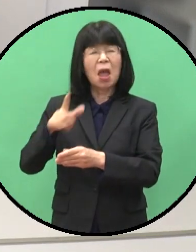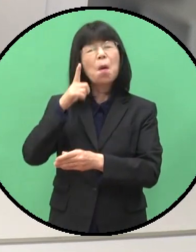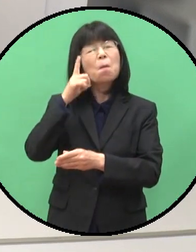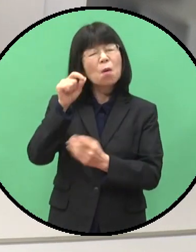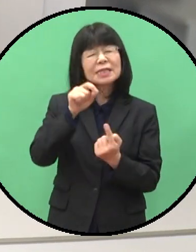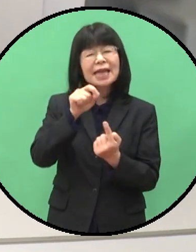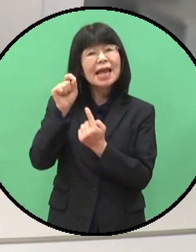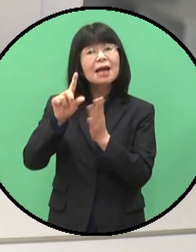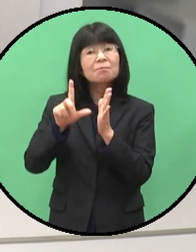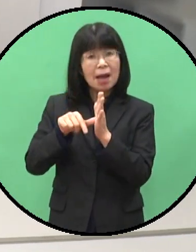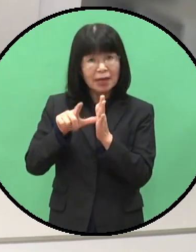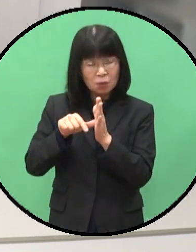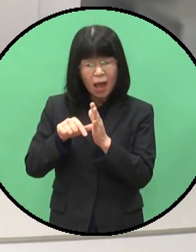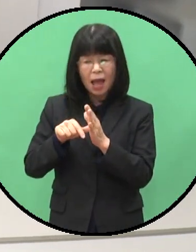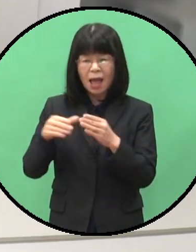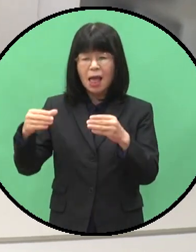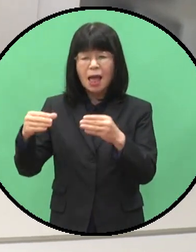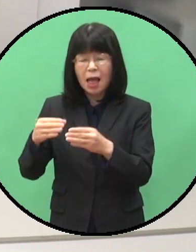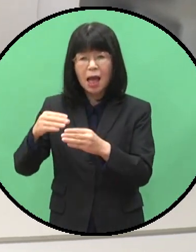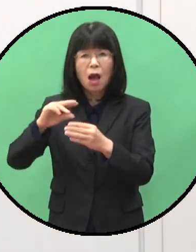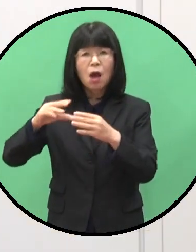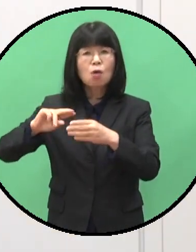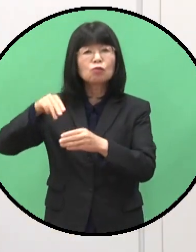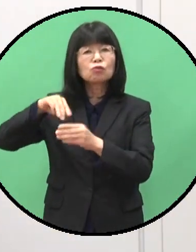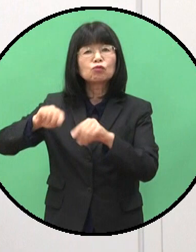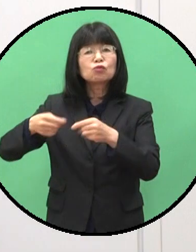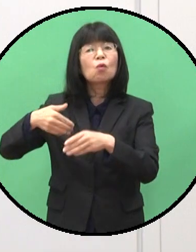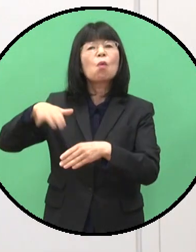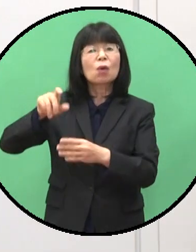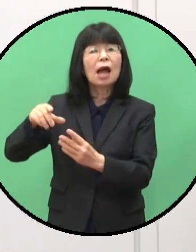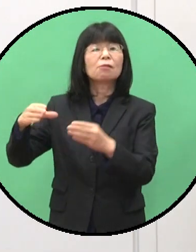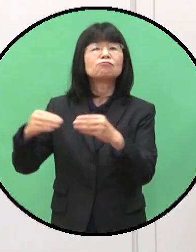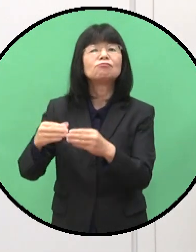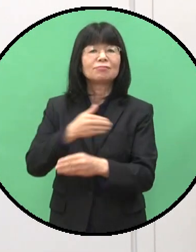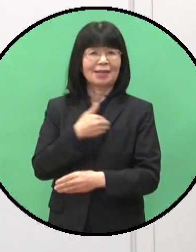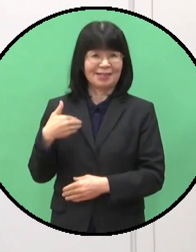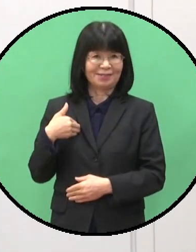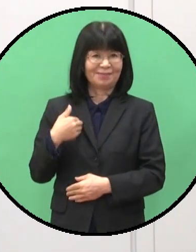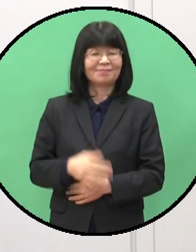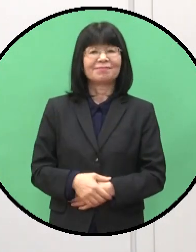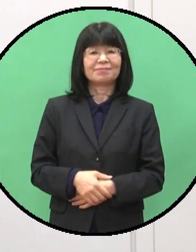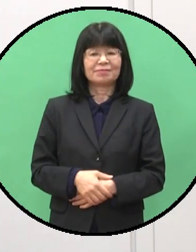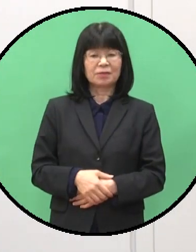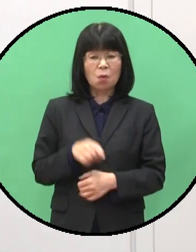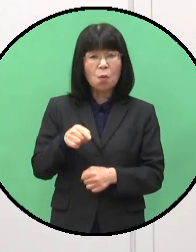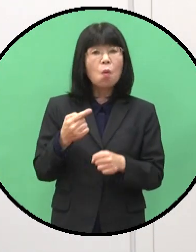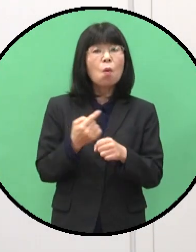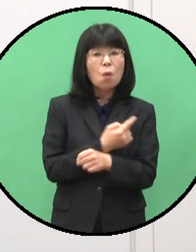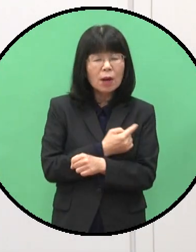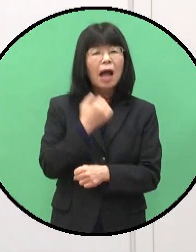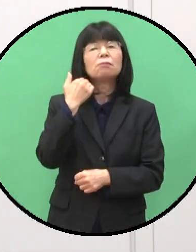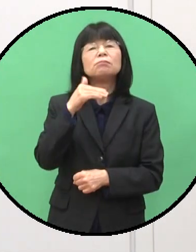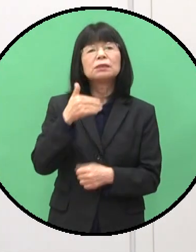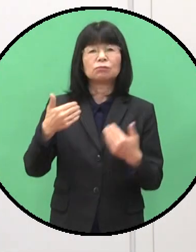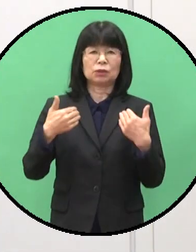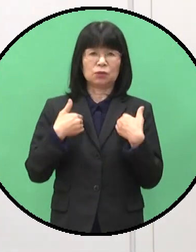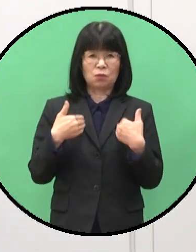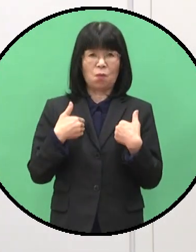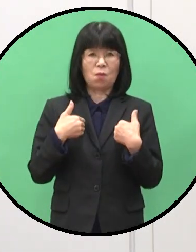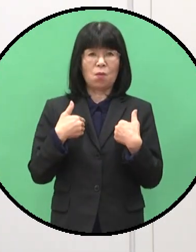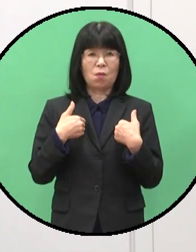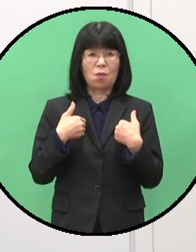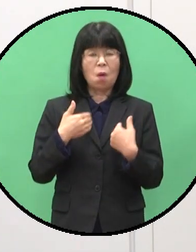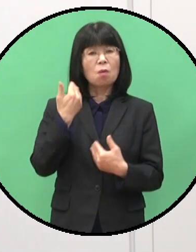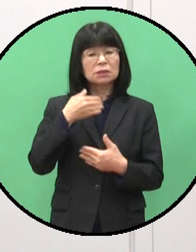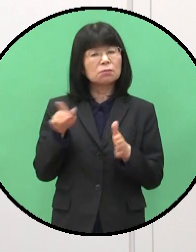くならこっちの方がちょっとあんまり幅取らないかなって。これに、また水も必要なんですよ。水も含